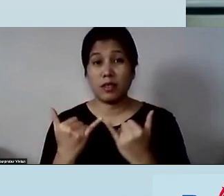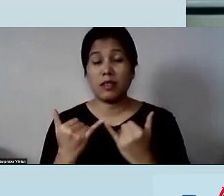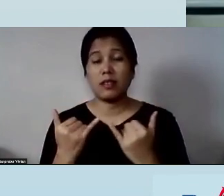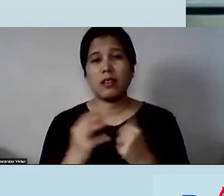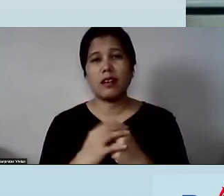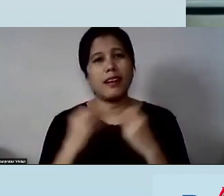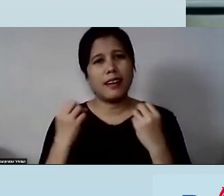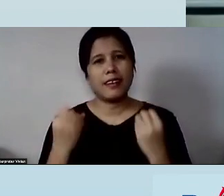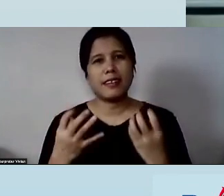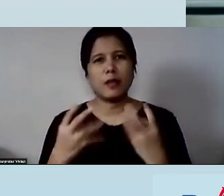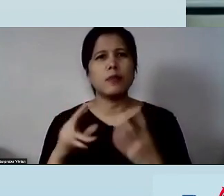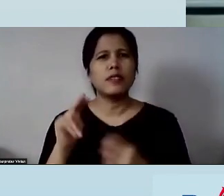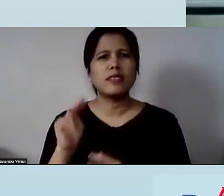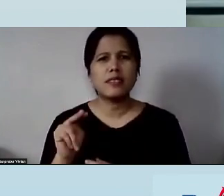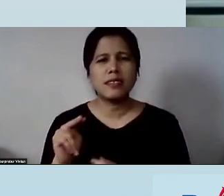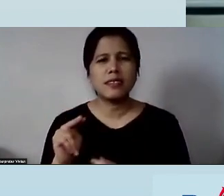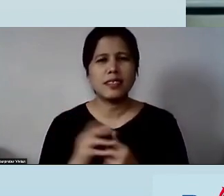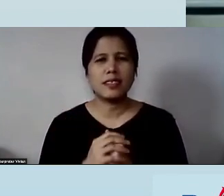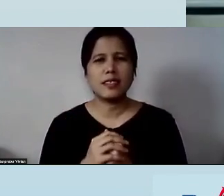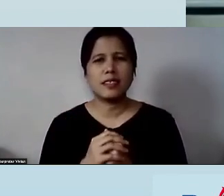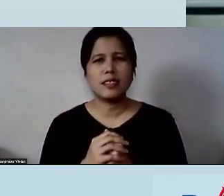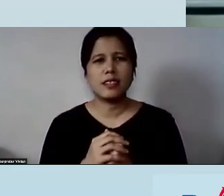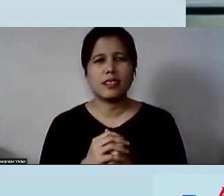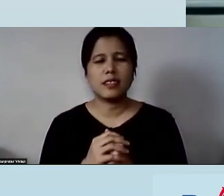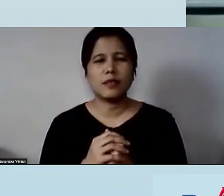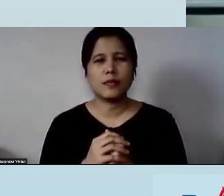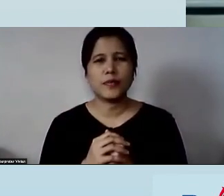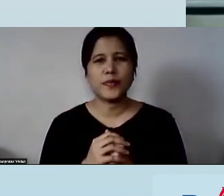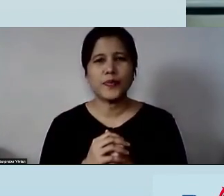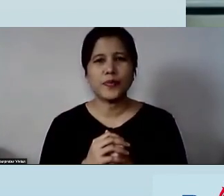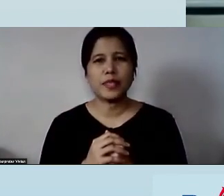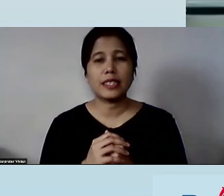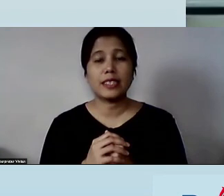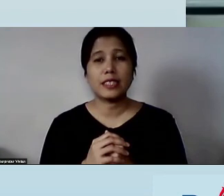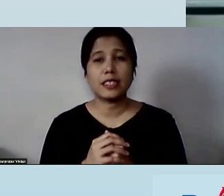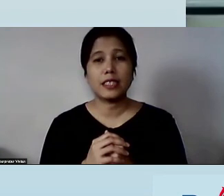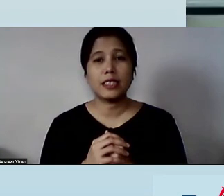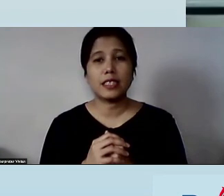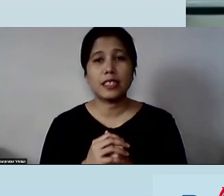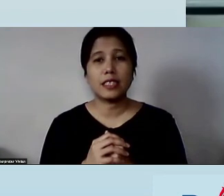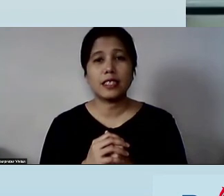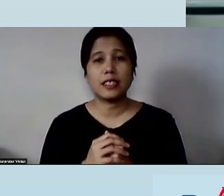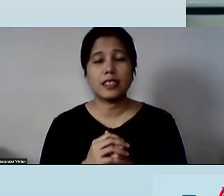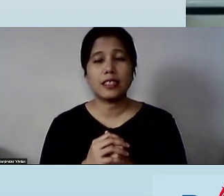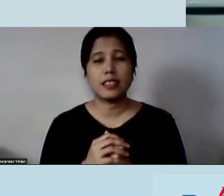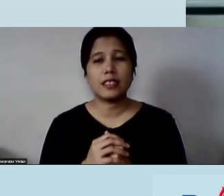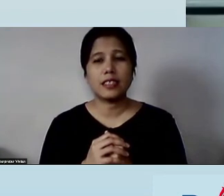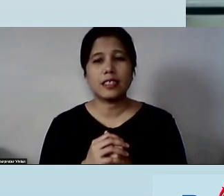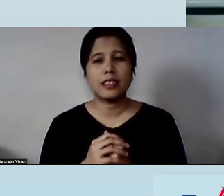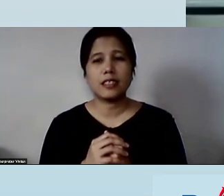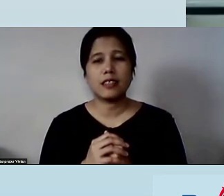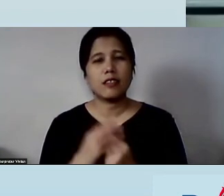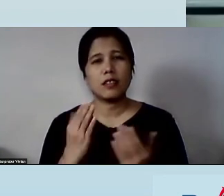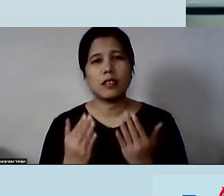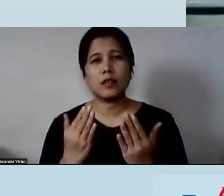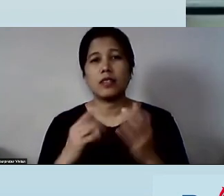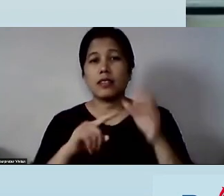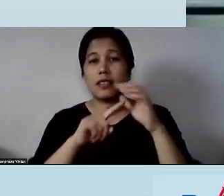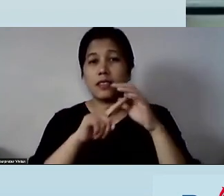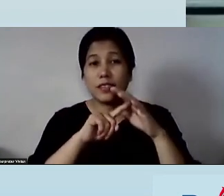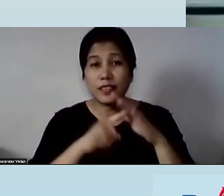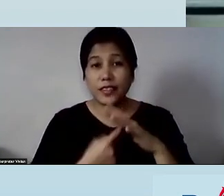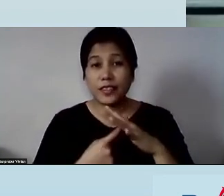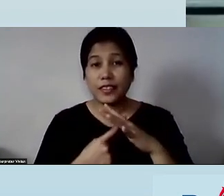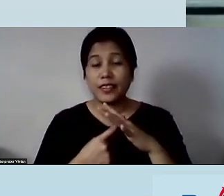dami niyong pangangailangan eh. Sabi ko sa'yo, di ba? O eh, pag nag-umpisa ka dyan, eh